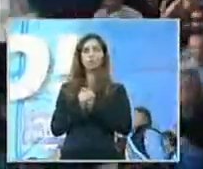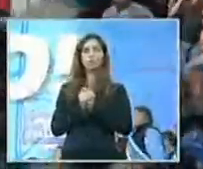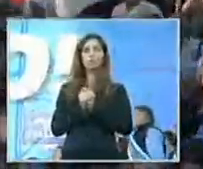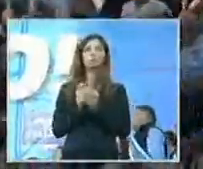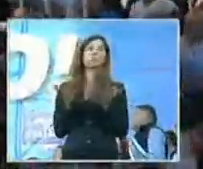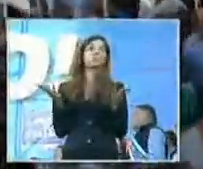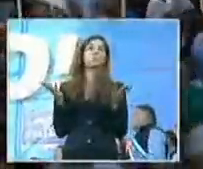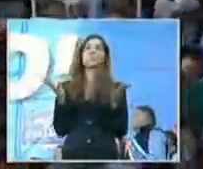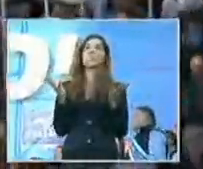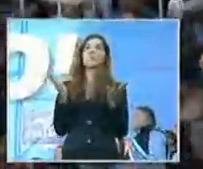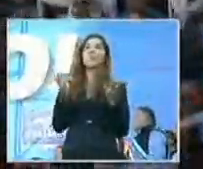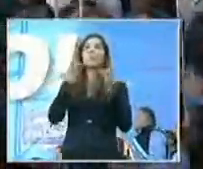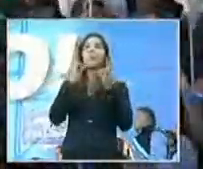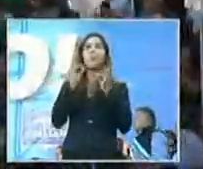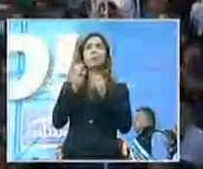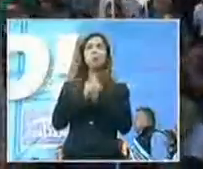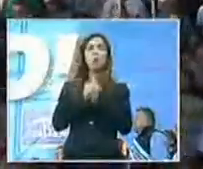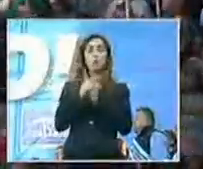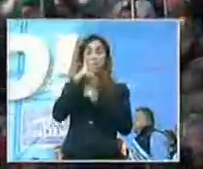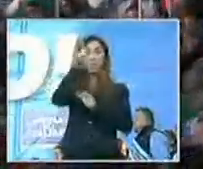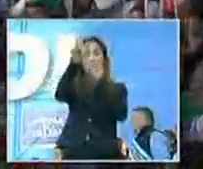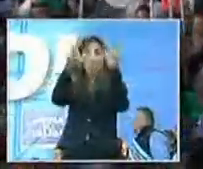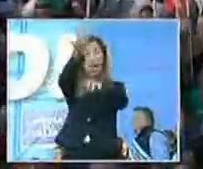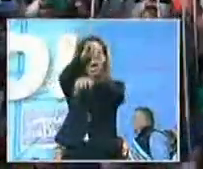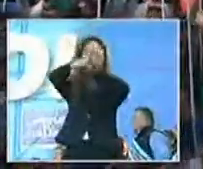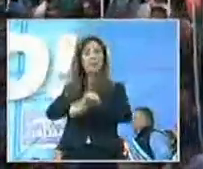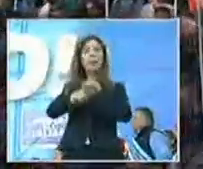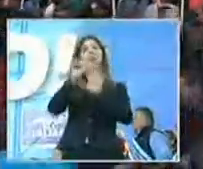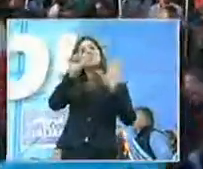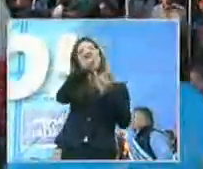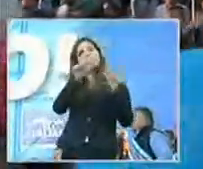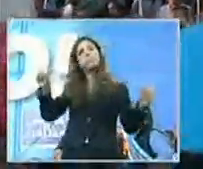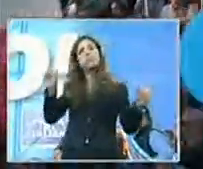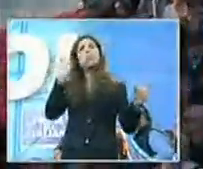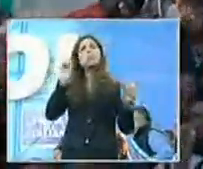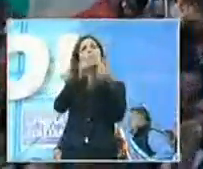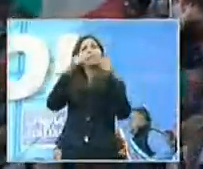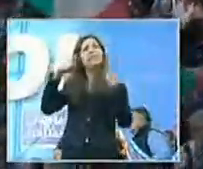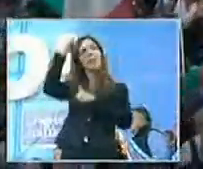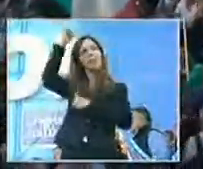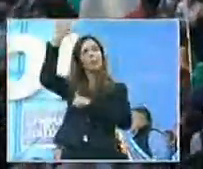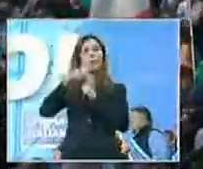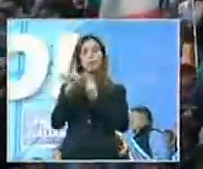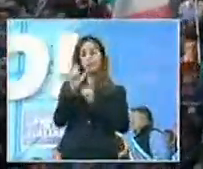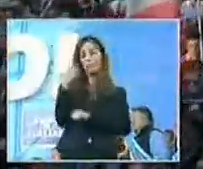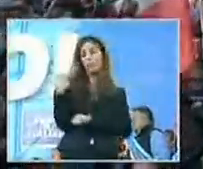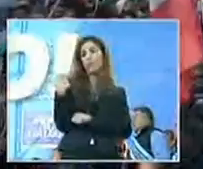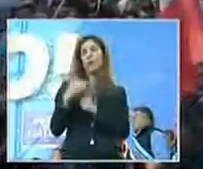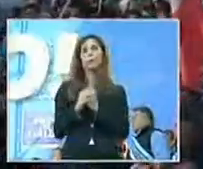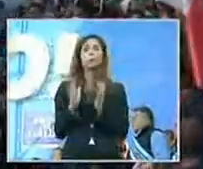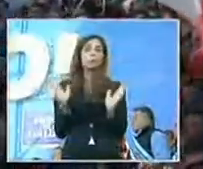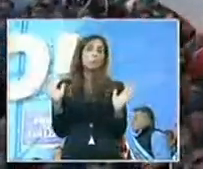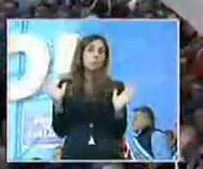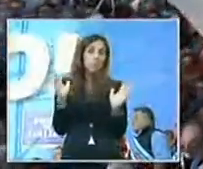Sono stati arrestati in 6 a Torino pochi giorni fa. Ora, per carità, ho